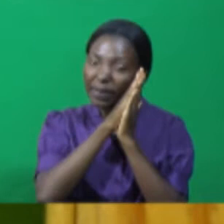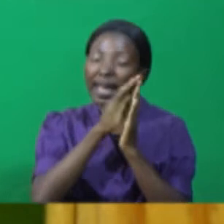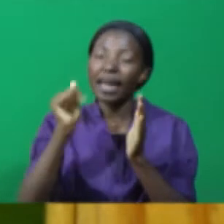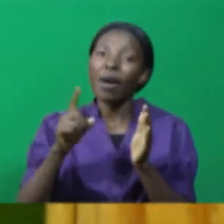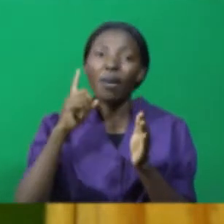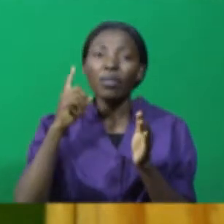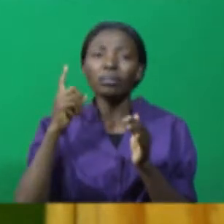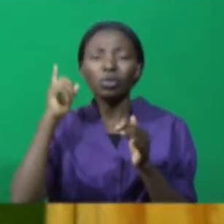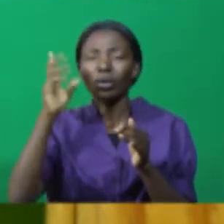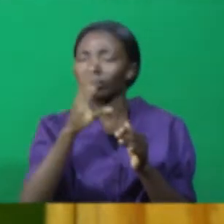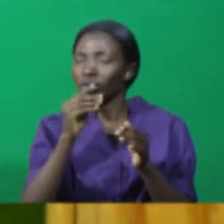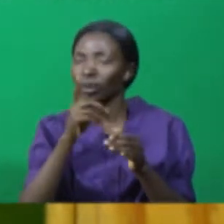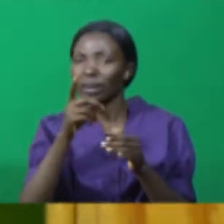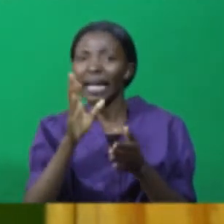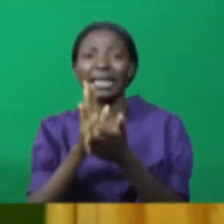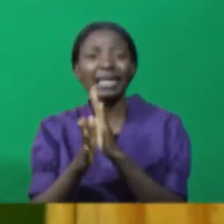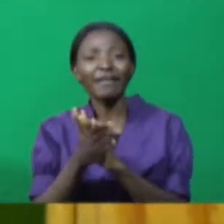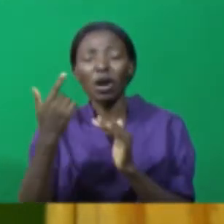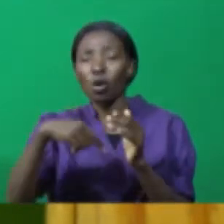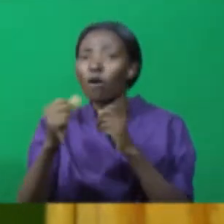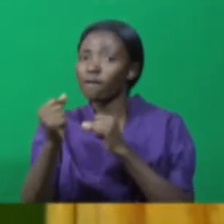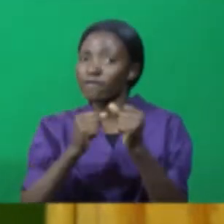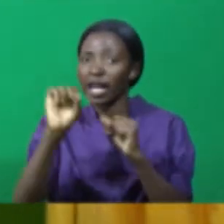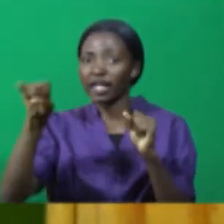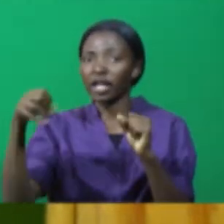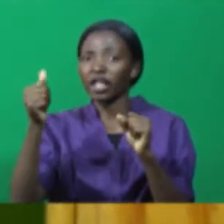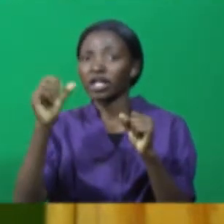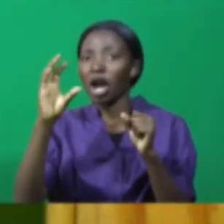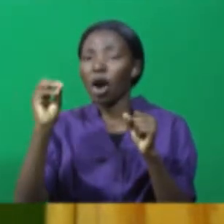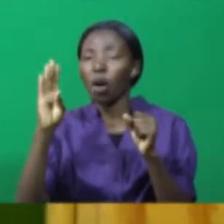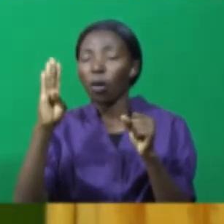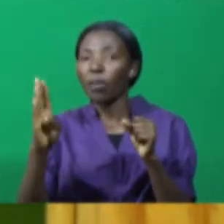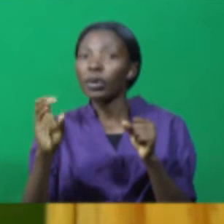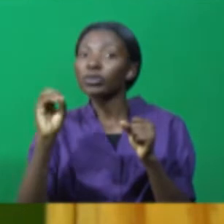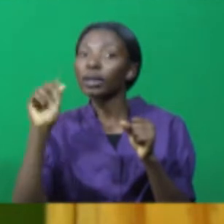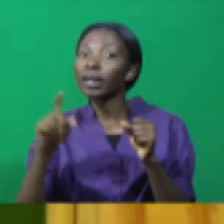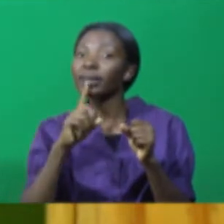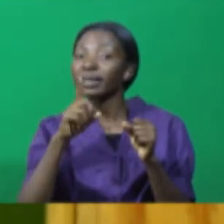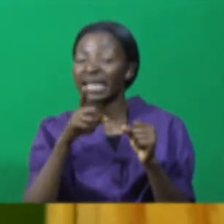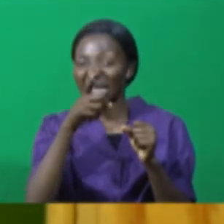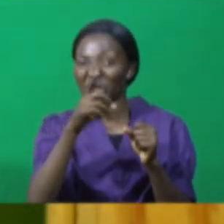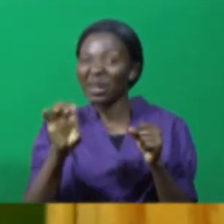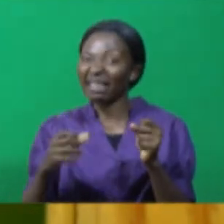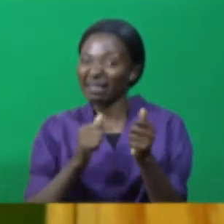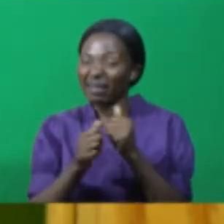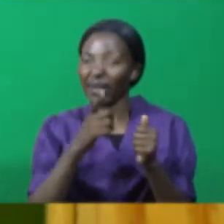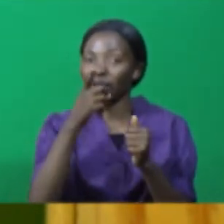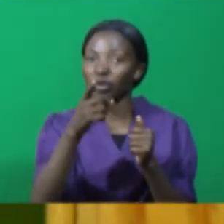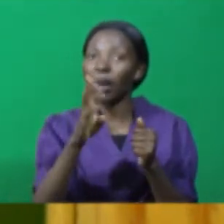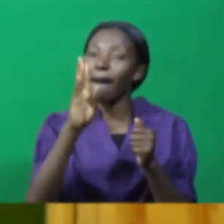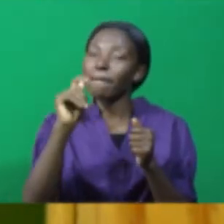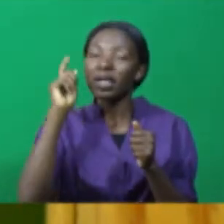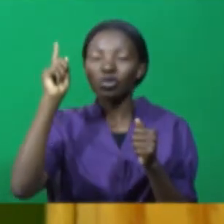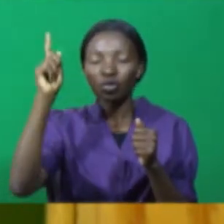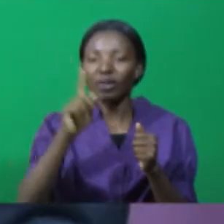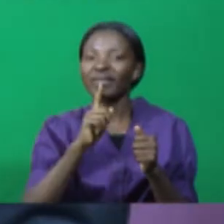Jacob. Kusvika azobvuma akati handazvidzwa. Saka paakasvika kuna Jacob akati ndokona kukuvadza iwewe, ndokona kukuvadza. Kungoti